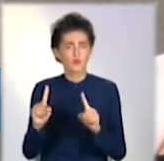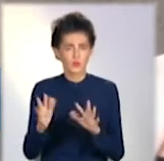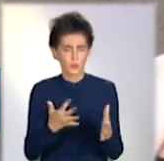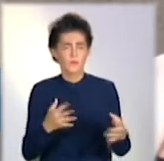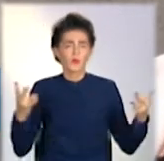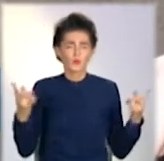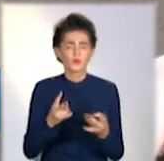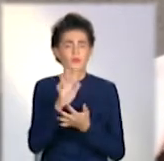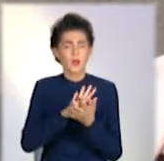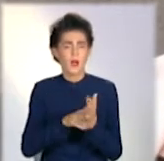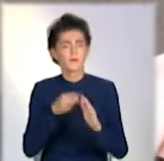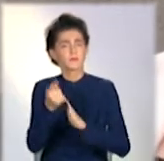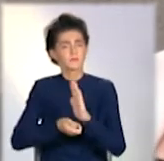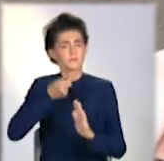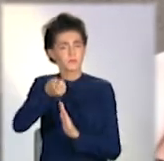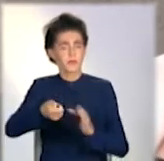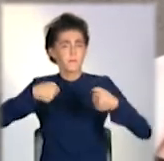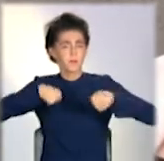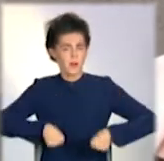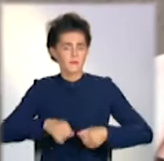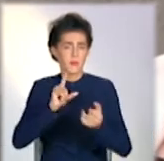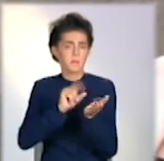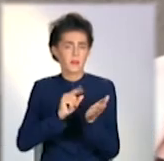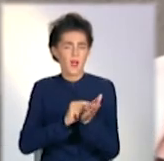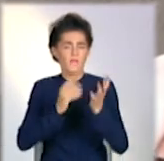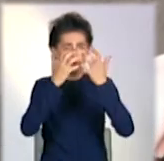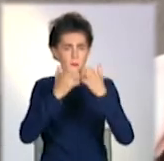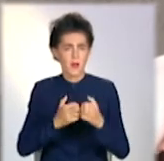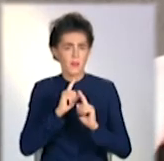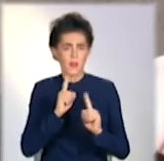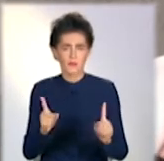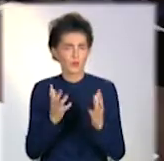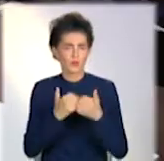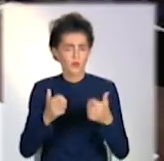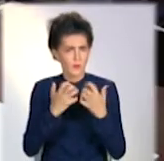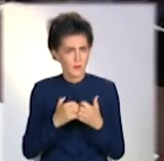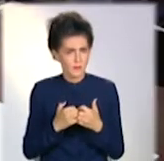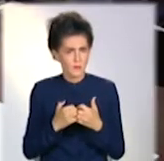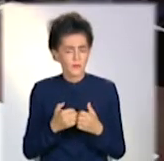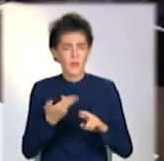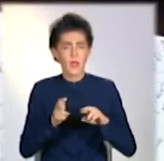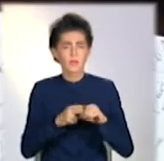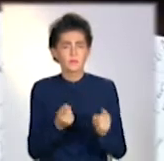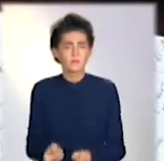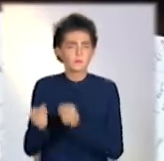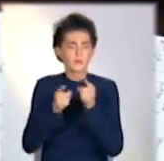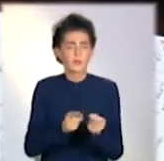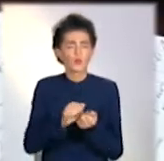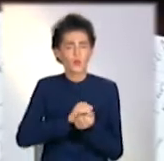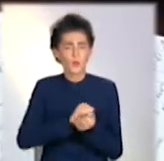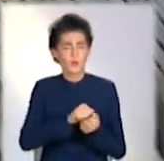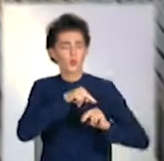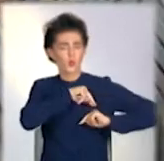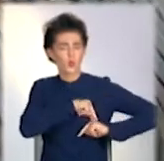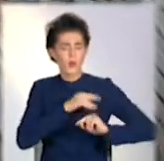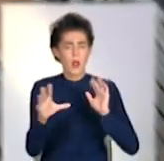потрібно буде заявити про це право, і пенсія автоматично не буде нараховуватися. Переносити всі дані з паперових трудових